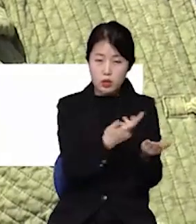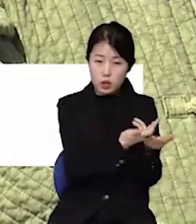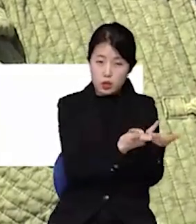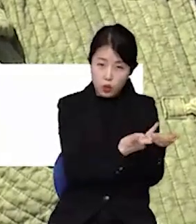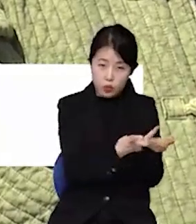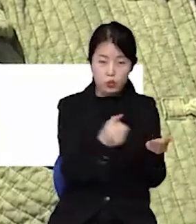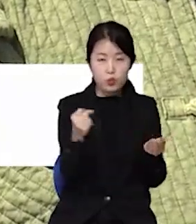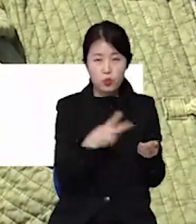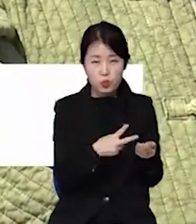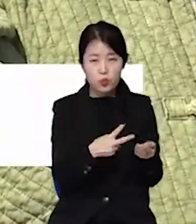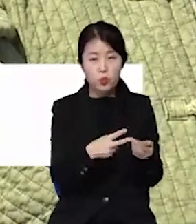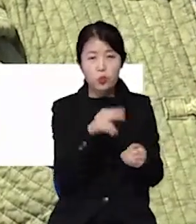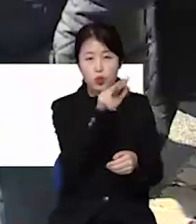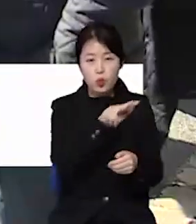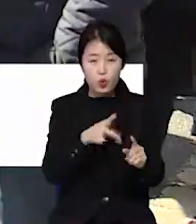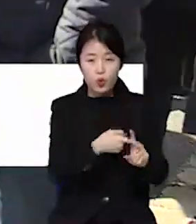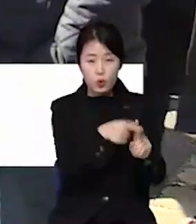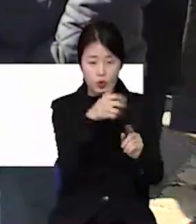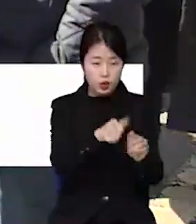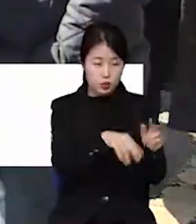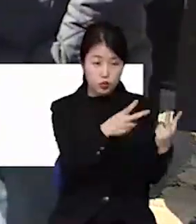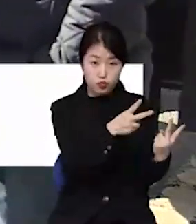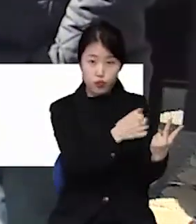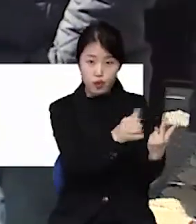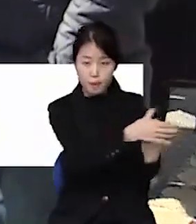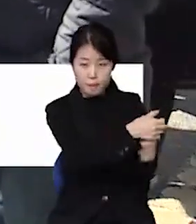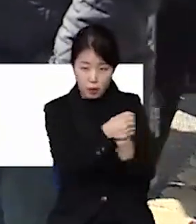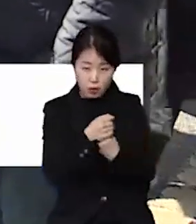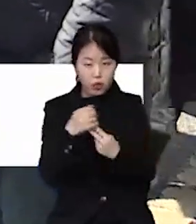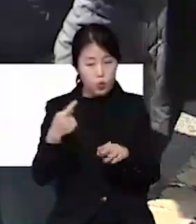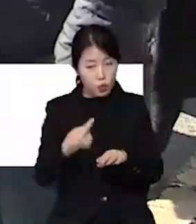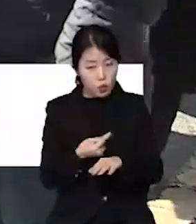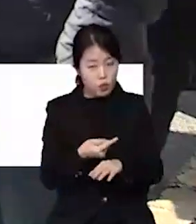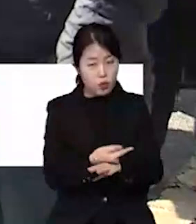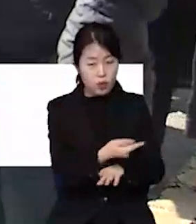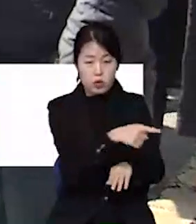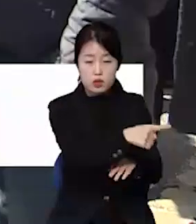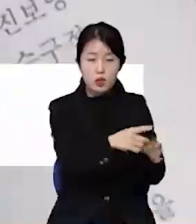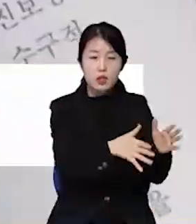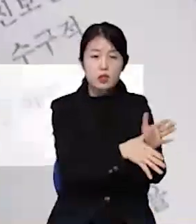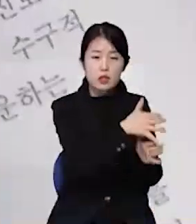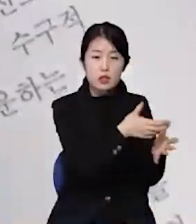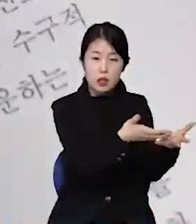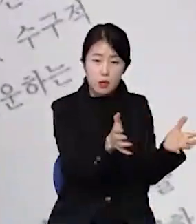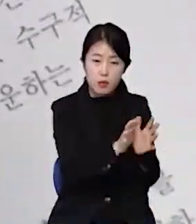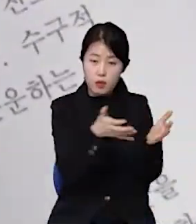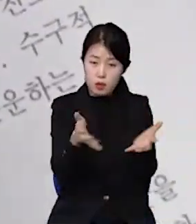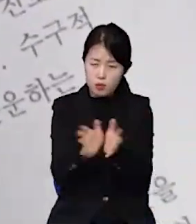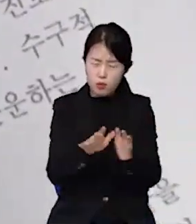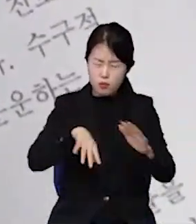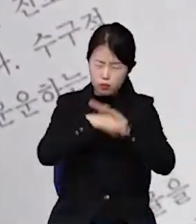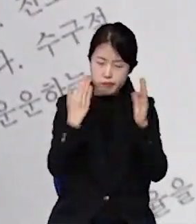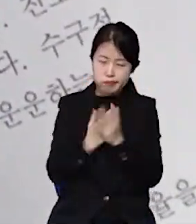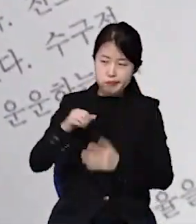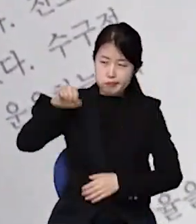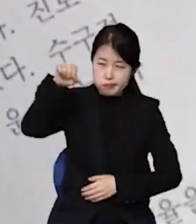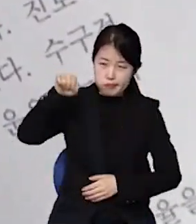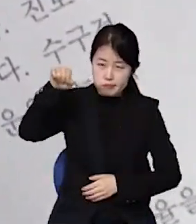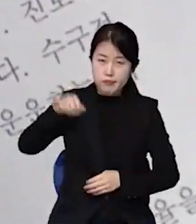전농 사무총장 등을 연행했고 이에 농민회 등을 비롯한 시민사회단체가 전국 각지에서 규탄 집회에